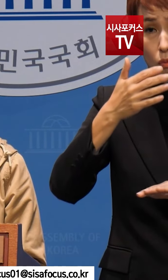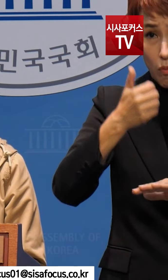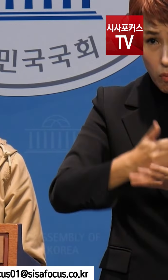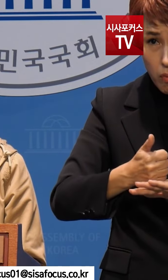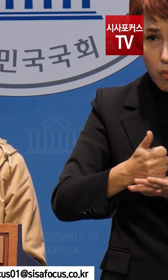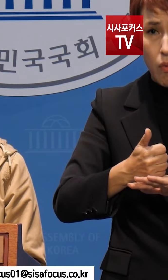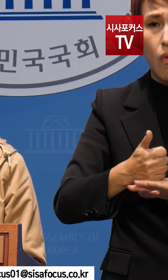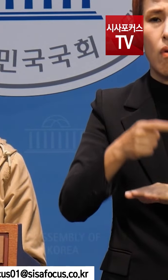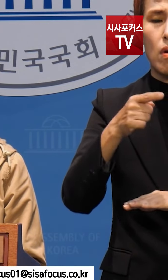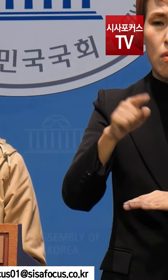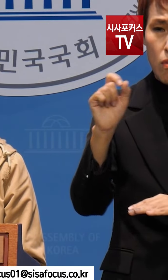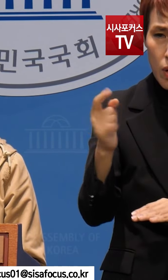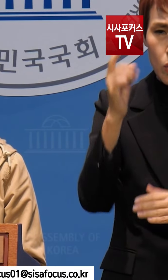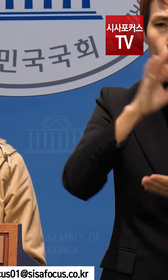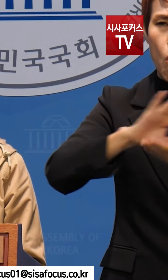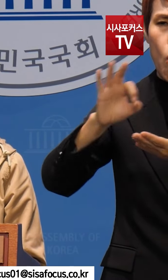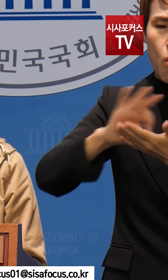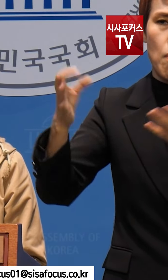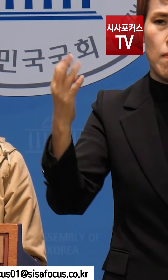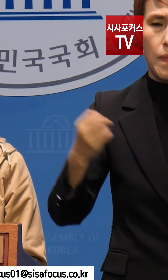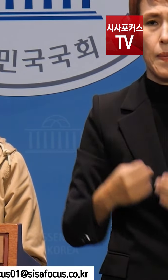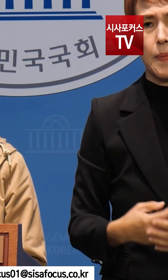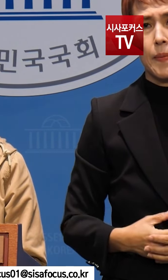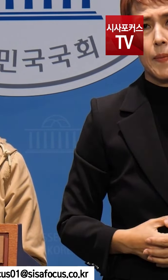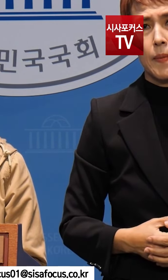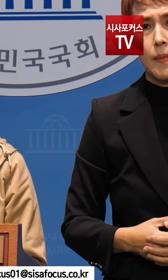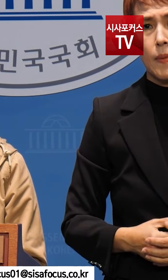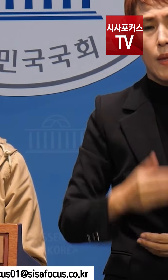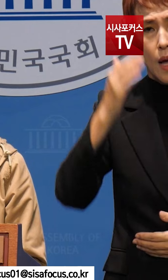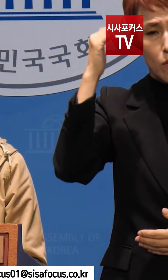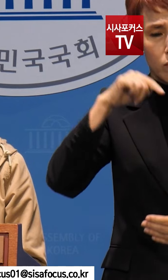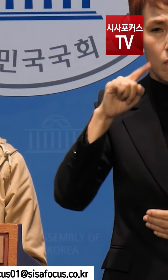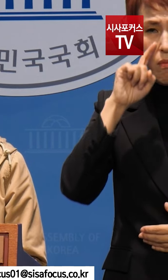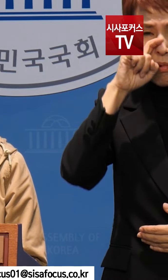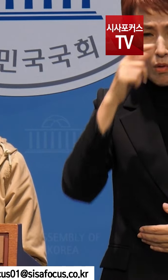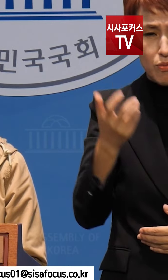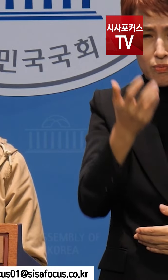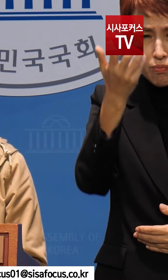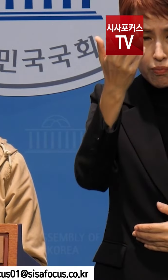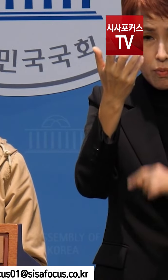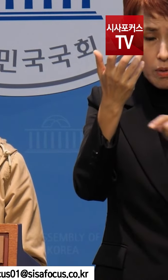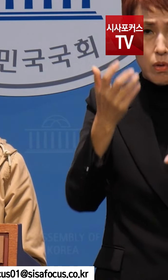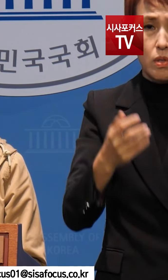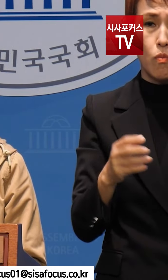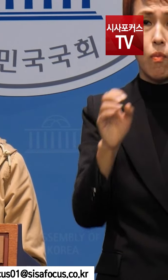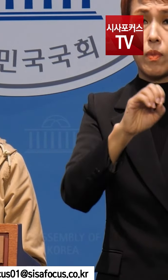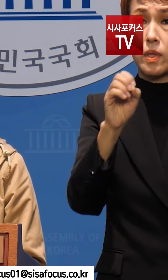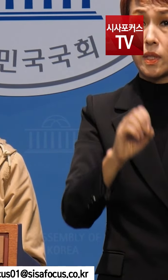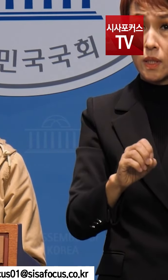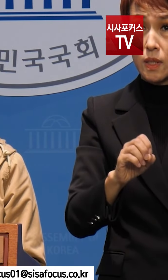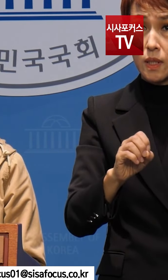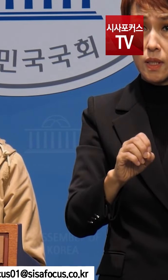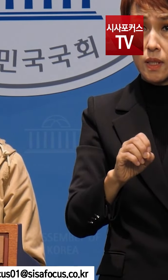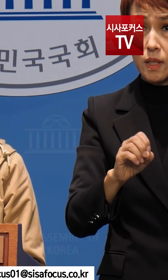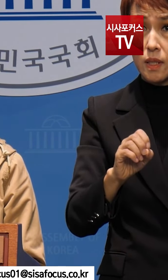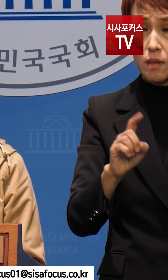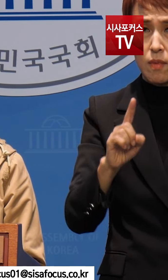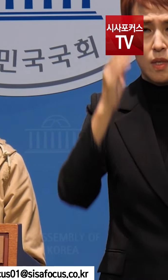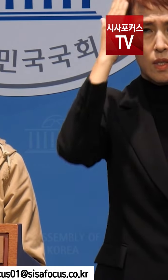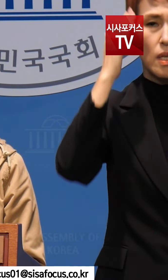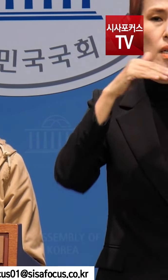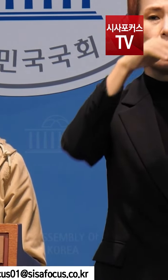비용은 점점 더 커지고 있습니다 국내 온실가스 배출량의 약 25% 이상을 차지하고 있는